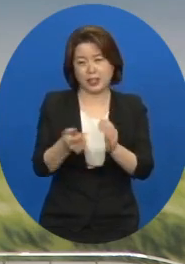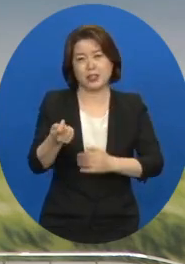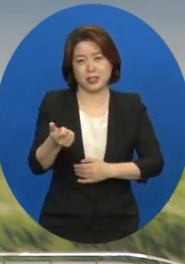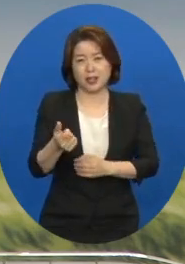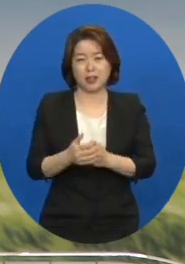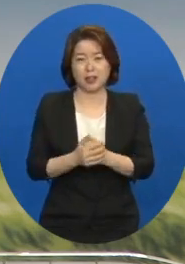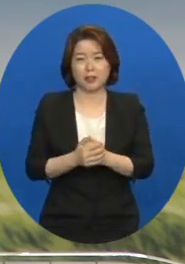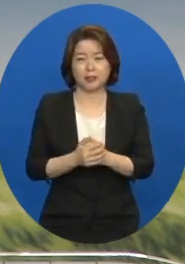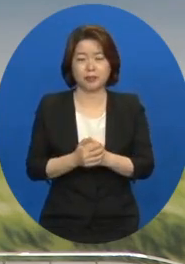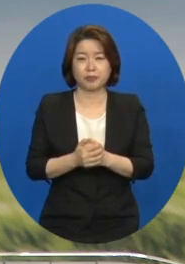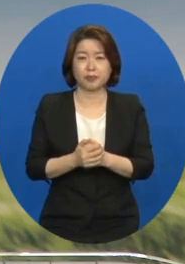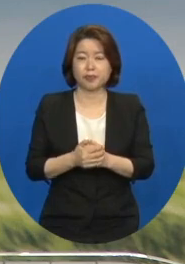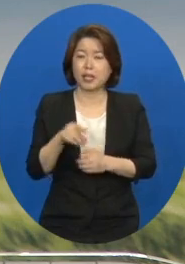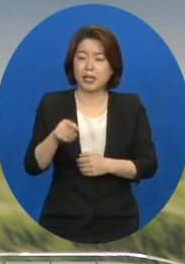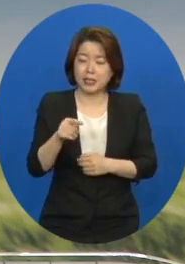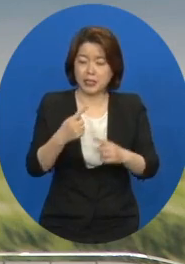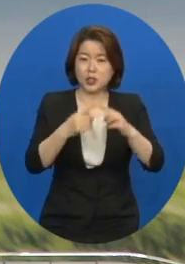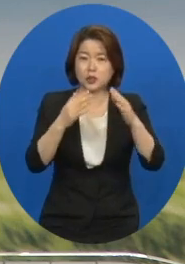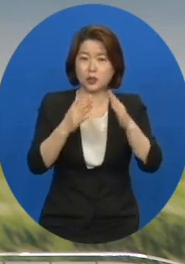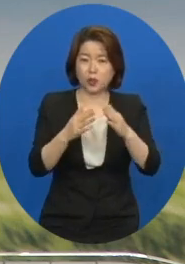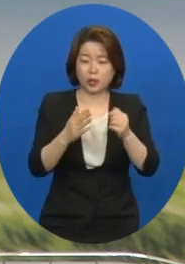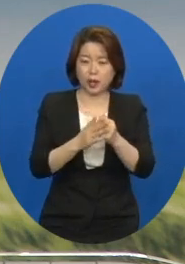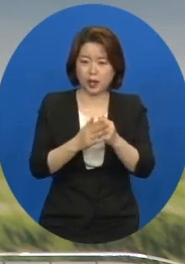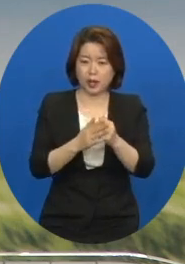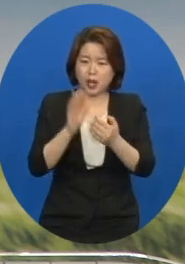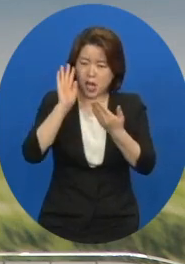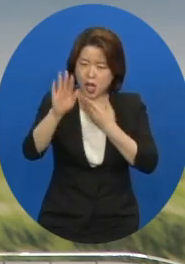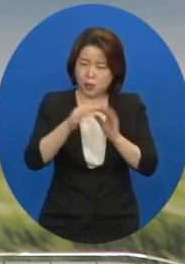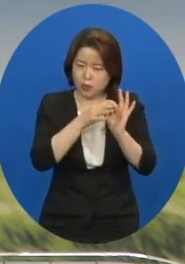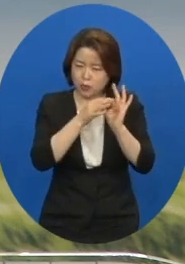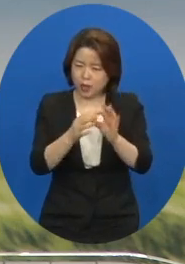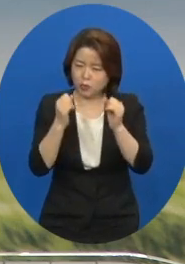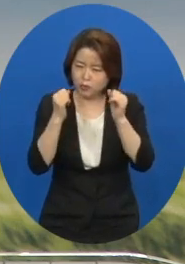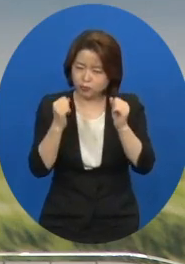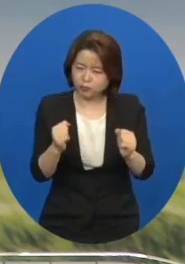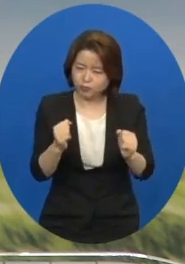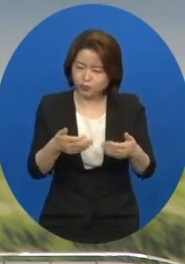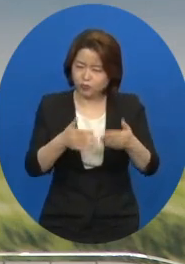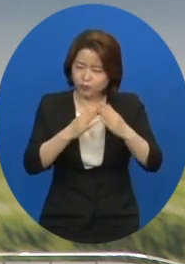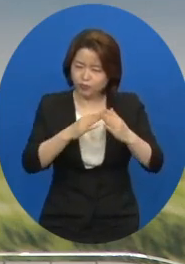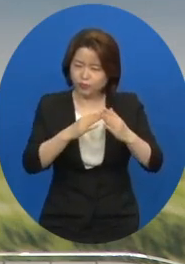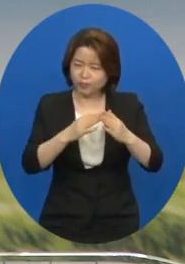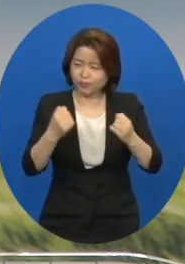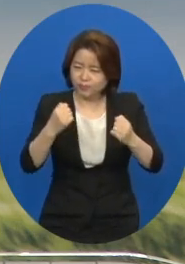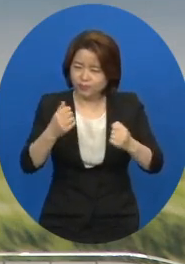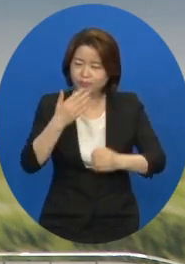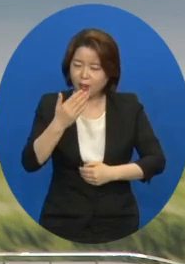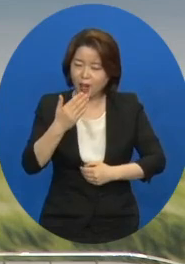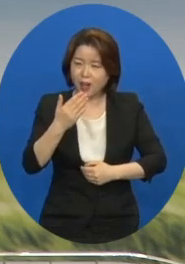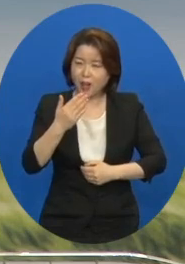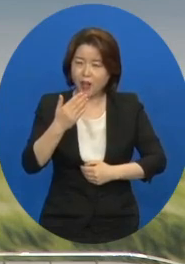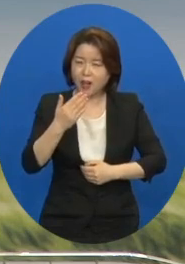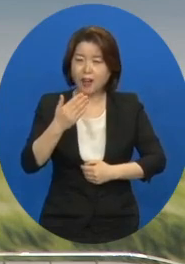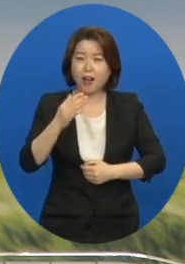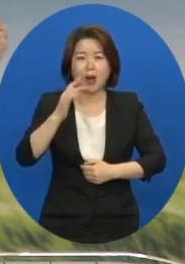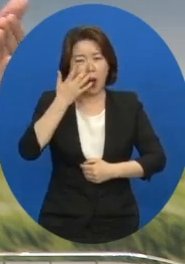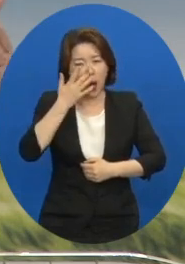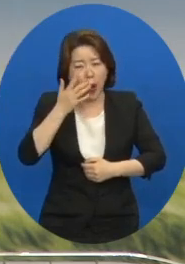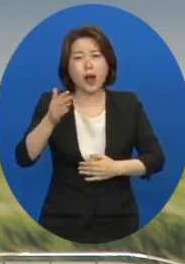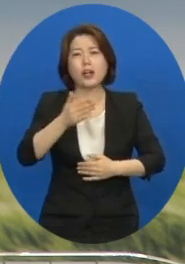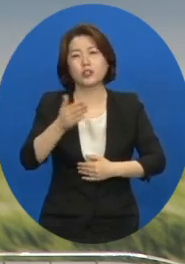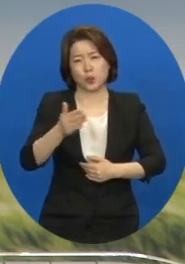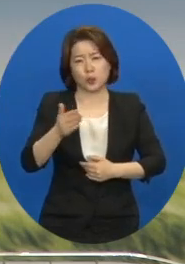개척교회니까 이 교회가 정말 존립은 하겠나? 그럴 정도의 수준이에요. 그러나 10년,